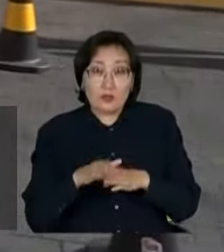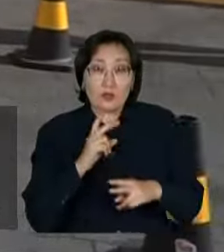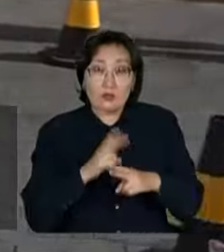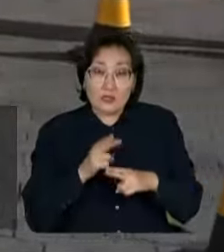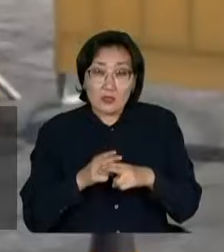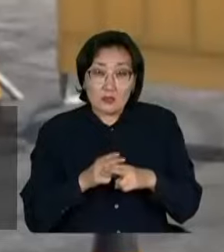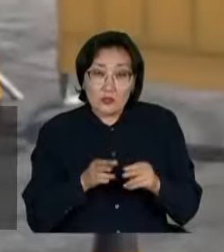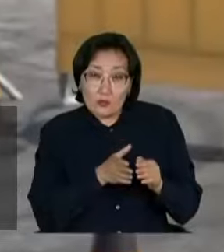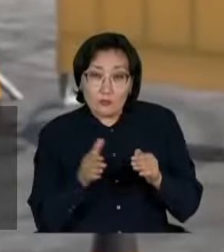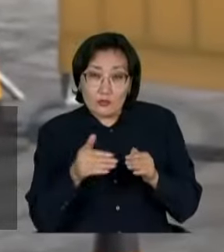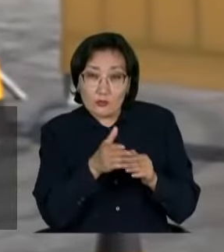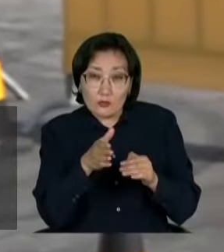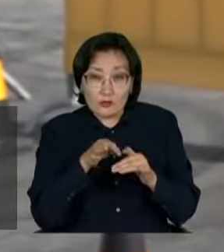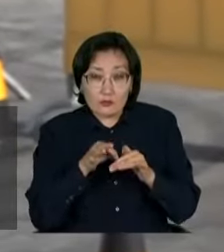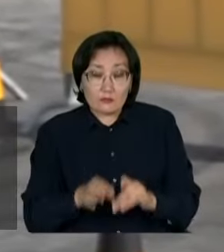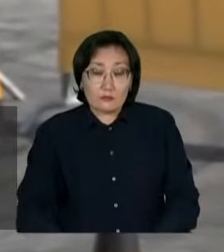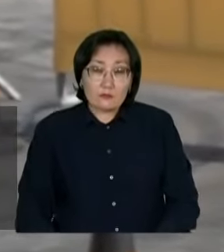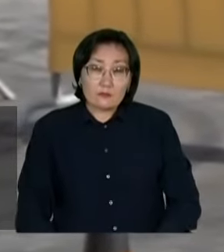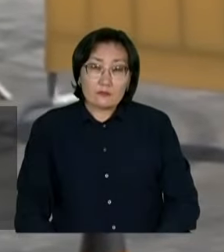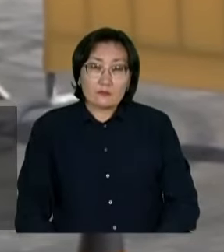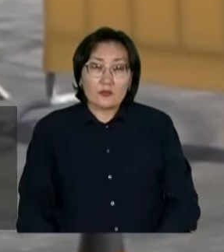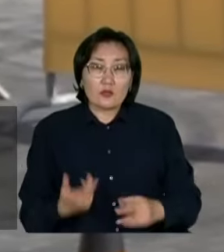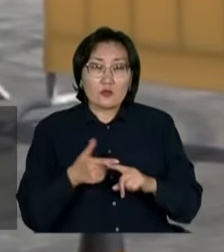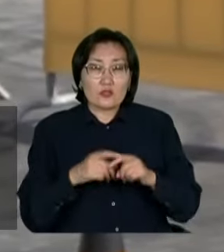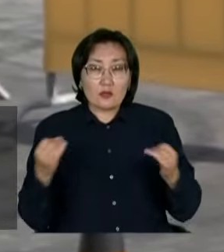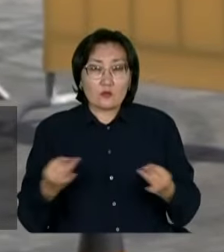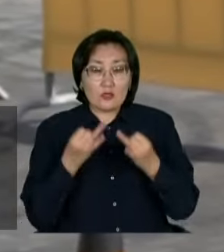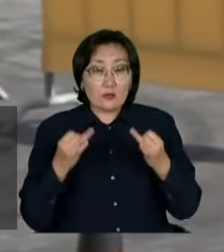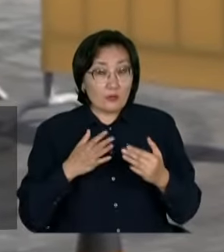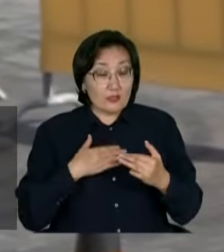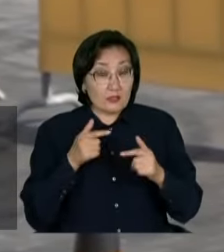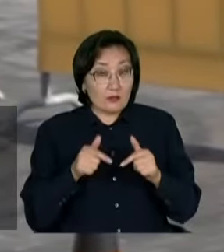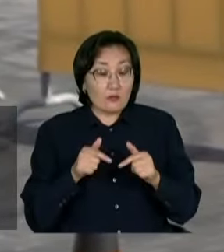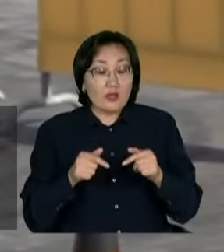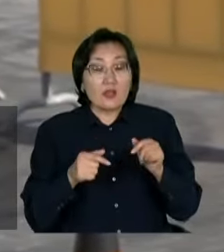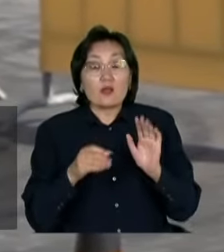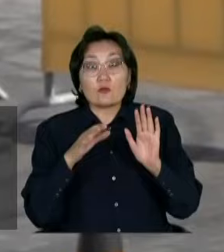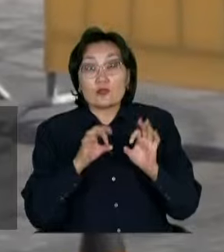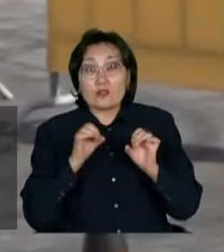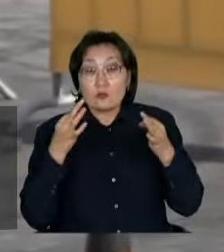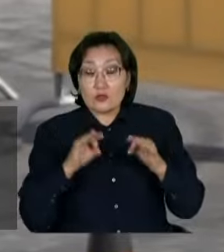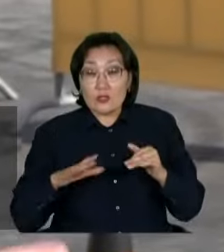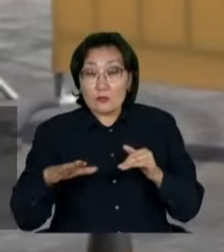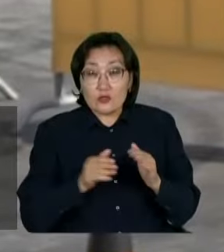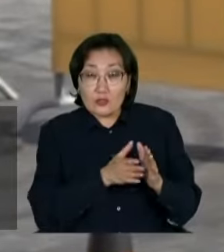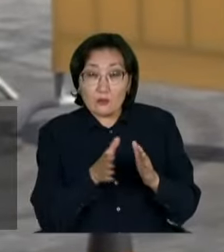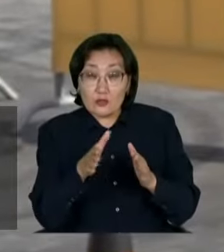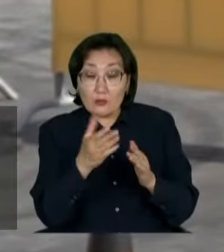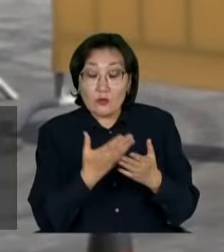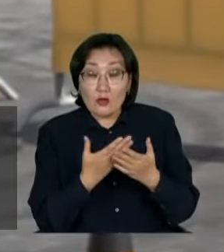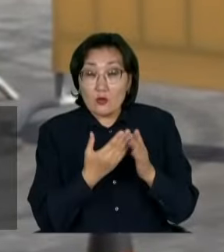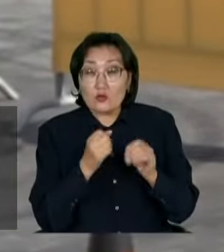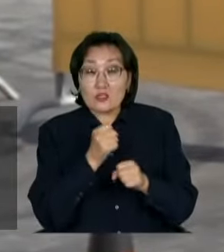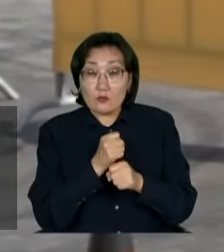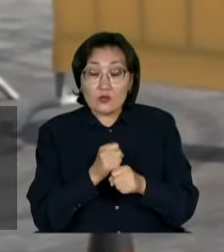өтеді. Полностью по этой небольшой конструкции проехался. Өте қызық болды. Мен мына белгіленген жерді айналып өттім. Бәрін көрсетілгендей жасап